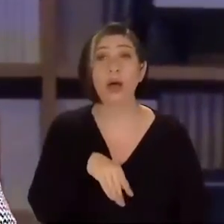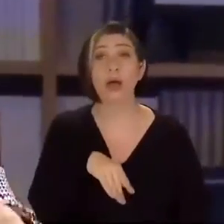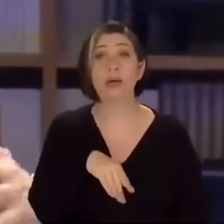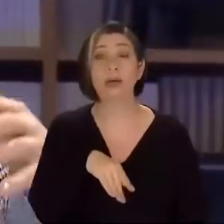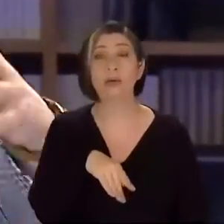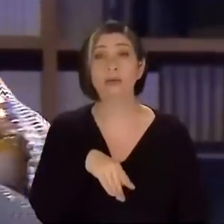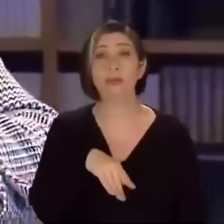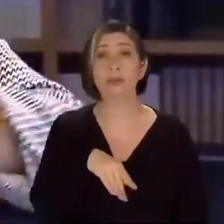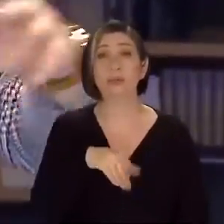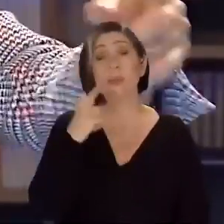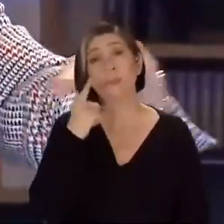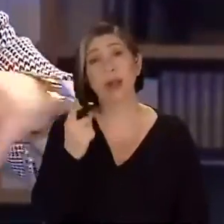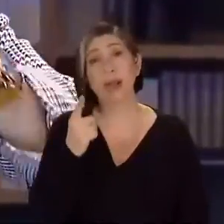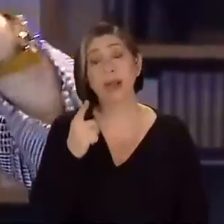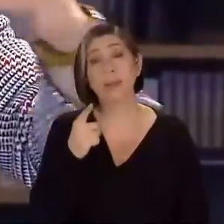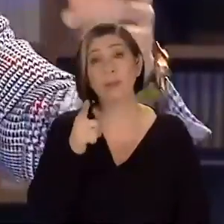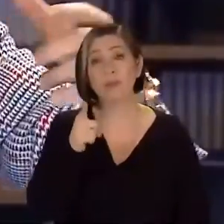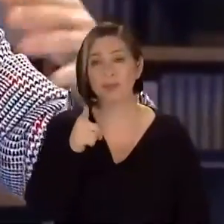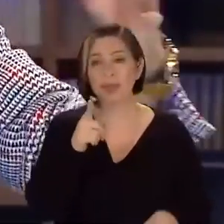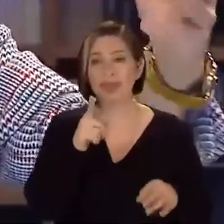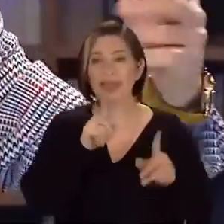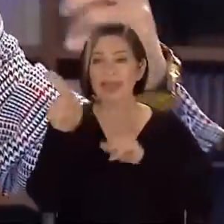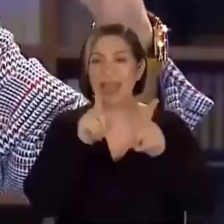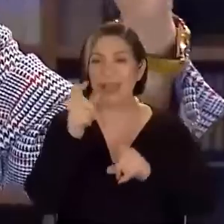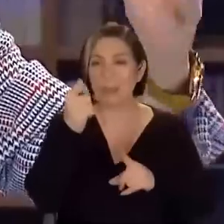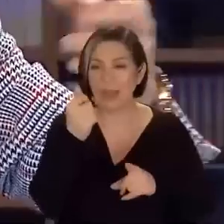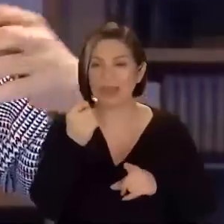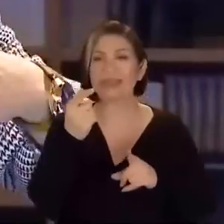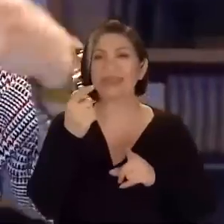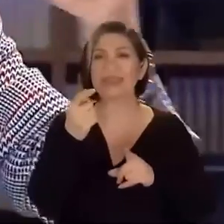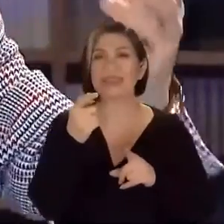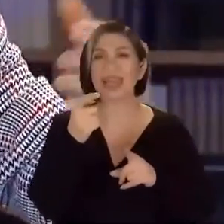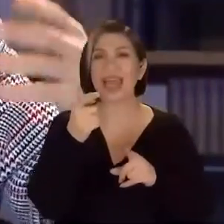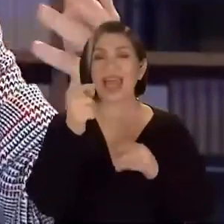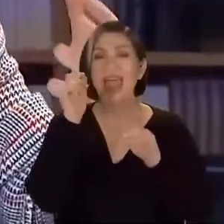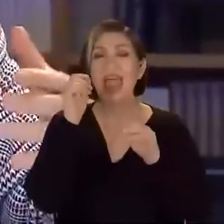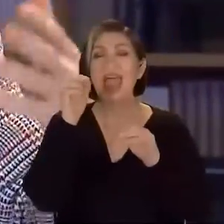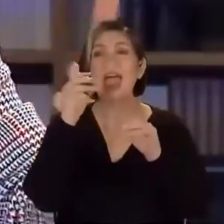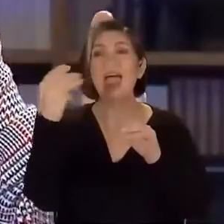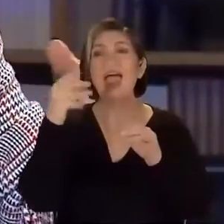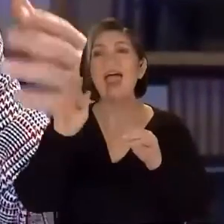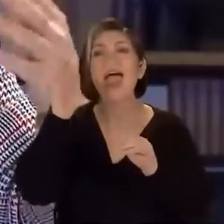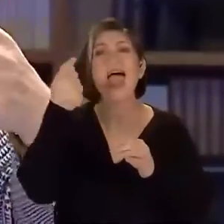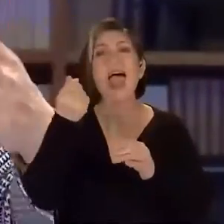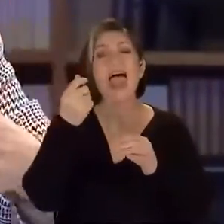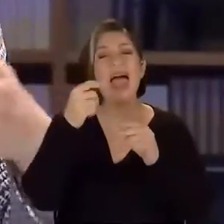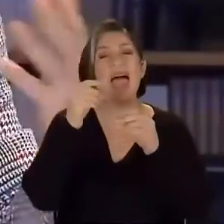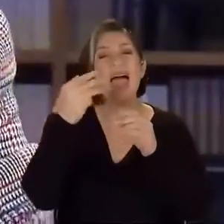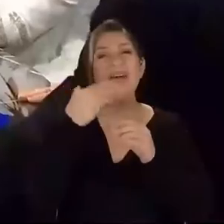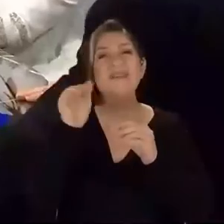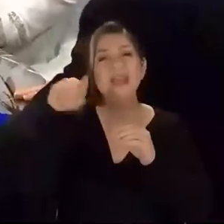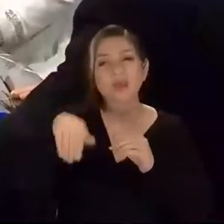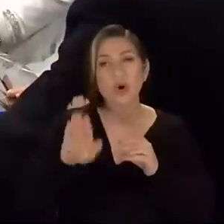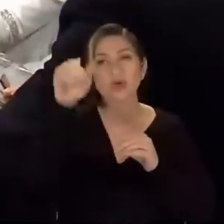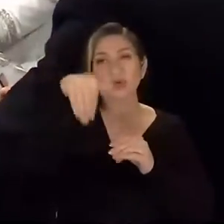Sonra bak bu elektronik paradır, şudur, budur, bilmem nedir, enflasyondur, bilmem nedir. İnsanlar burada bir